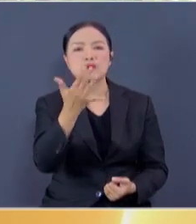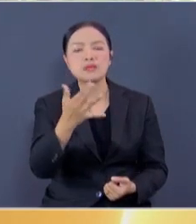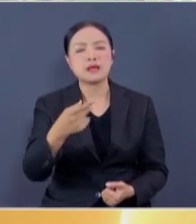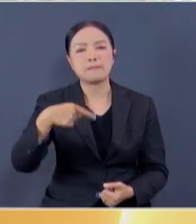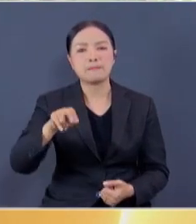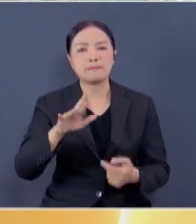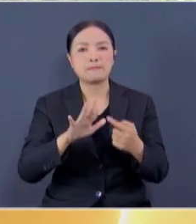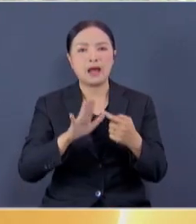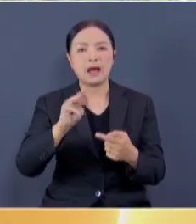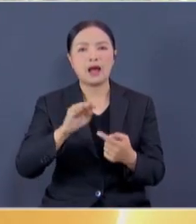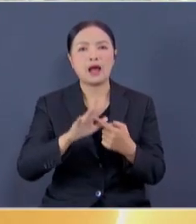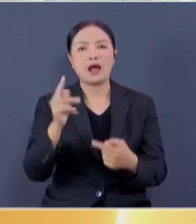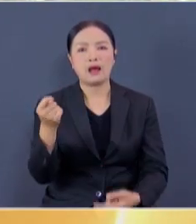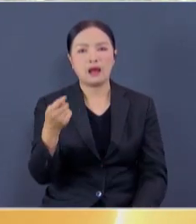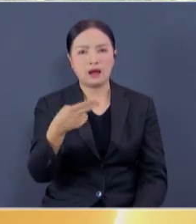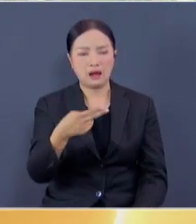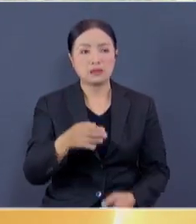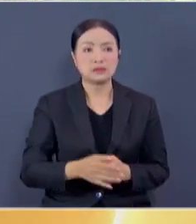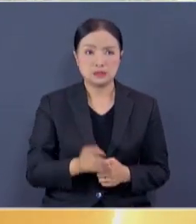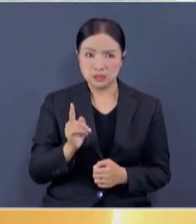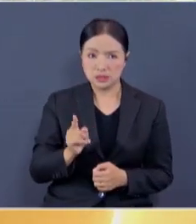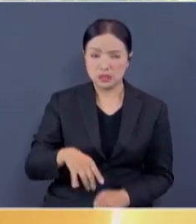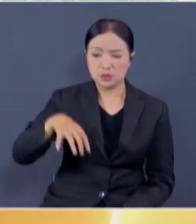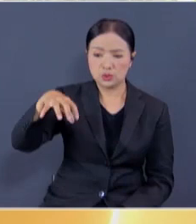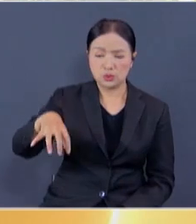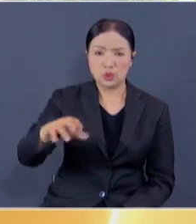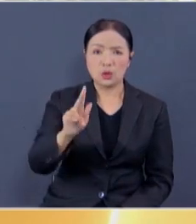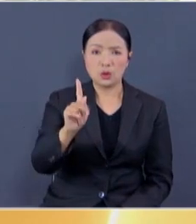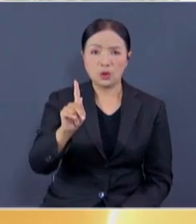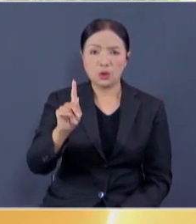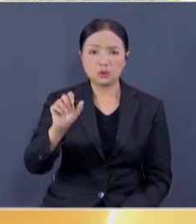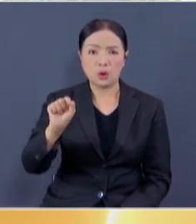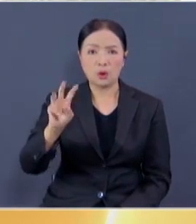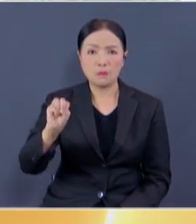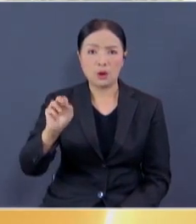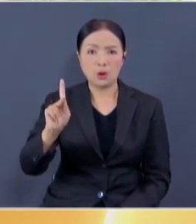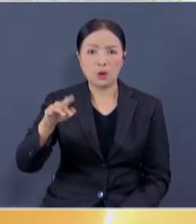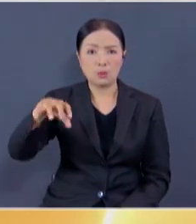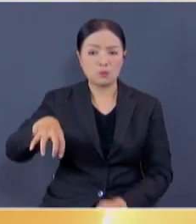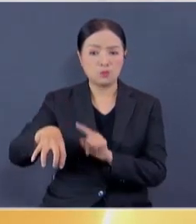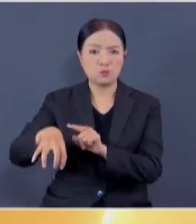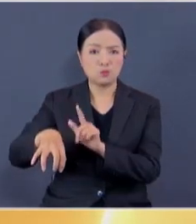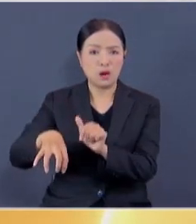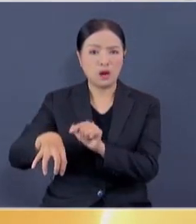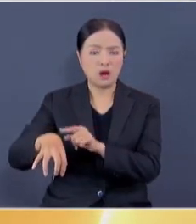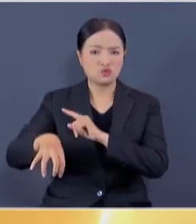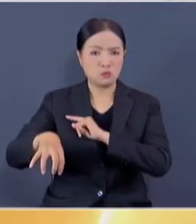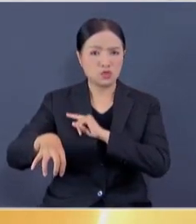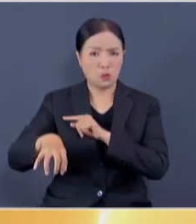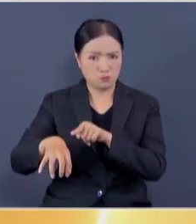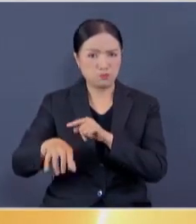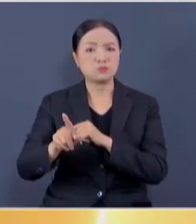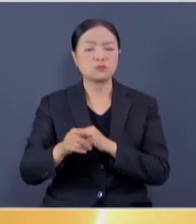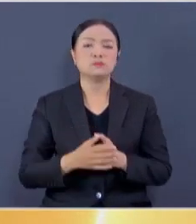ทั้งหมดอันนี้คือคดีของตำรวจแต่ปกติรถเมย์เนี่ยขสมก.เขาเป็นคนดูแลกรมการส่งทางบกเขาดูแลเดี๋ยวทางกรมการส่งบกคงต้องมีการเรียกมาตรวจส